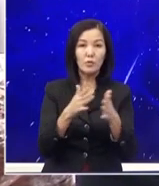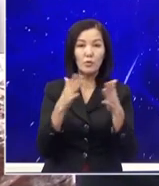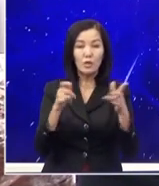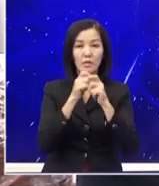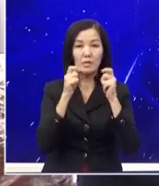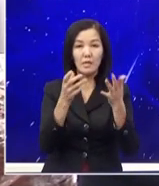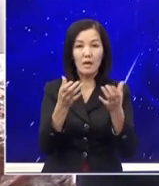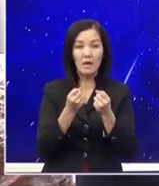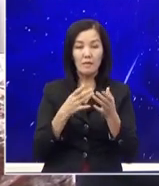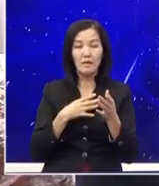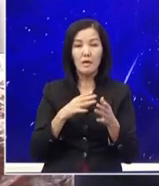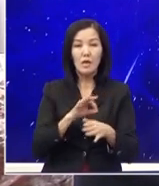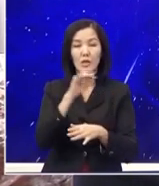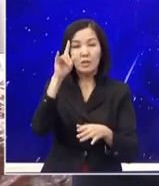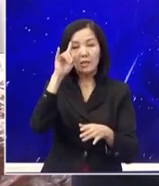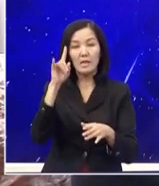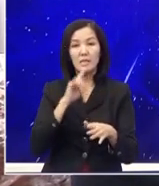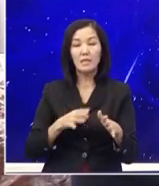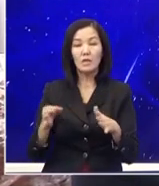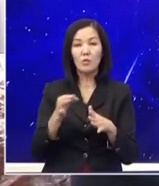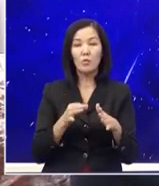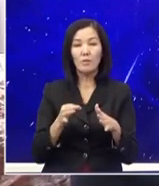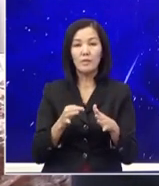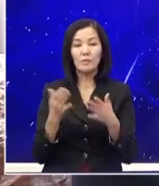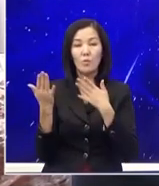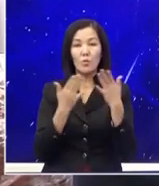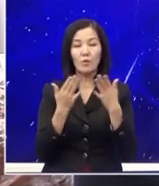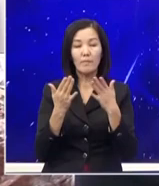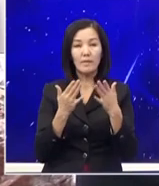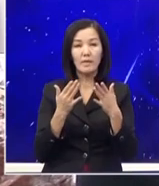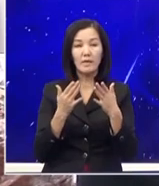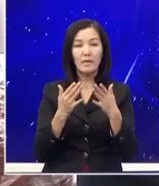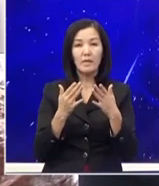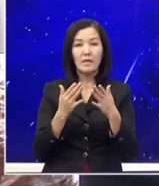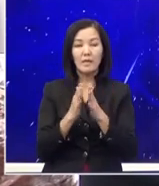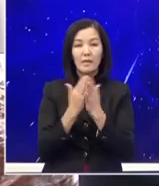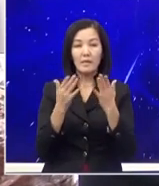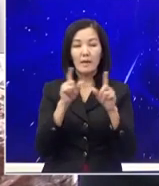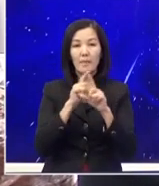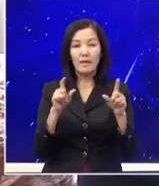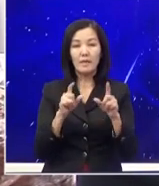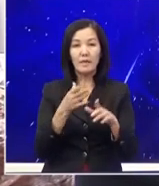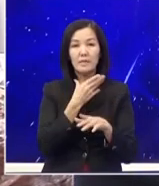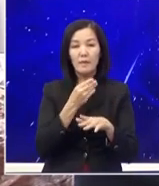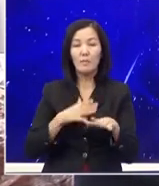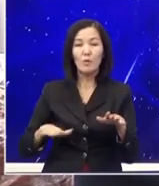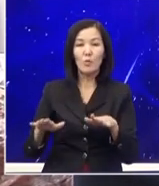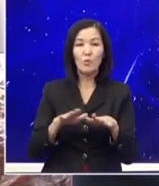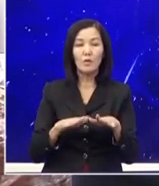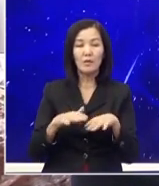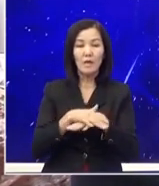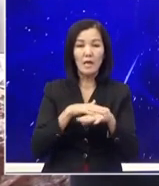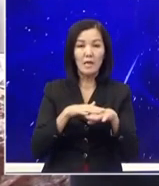есептейміз. Әрине Шығыс Қазақстан өңірінің оқырмандарының атынан, Абай кітапханасының атынан, жалпы Семей өңірінің